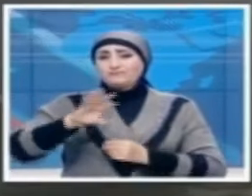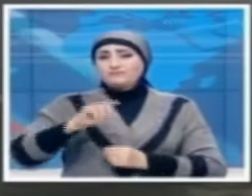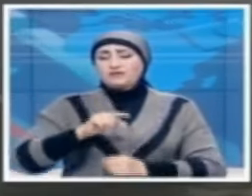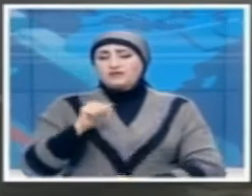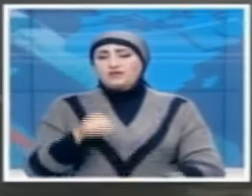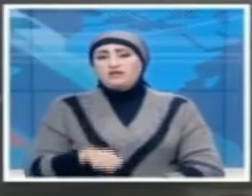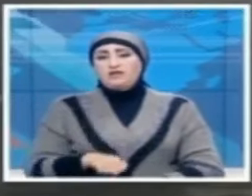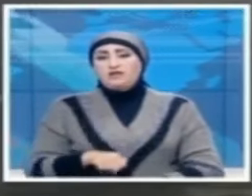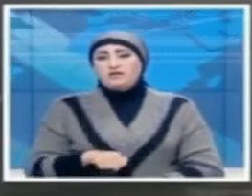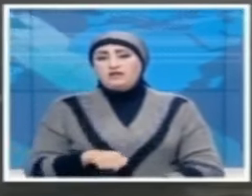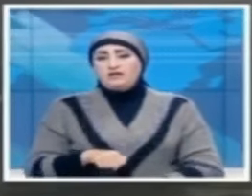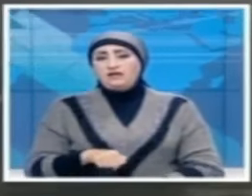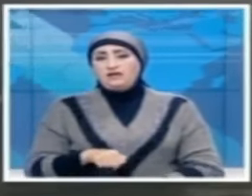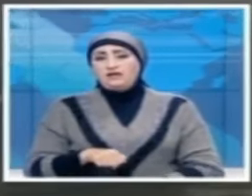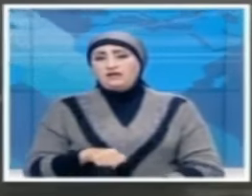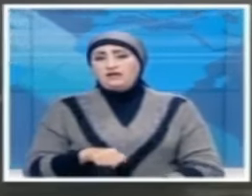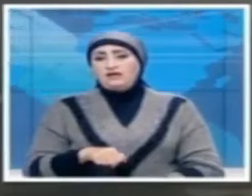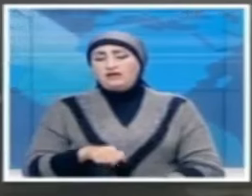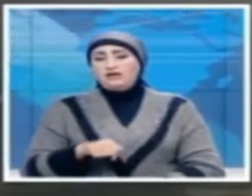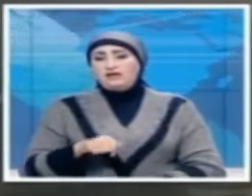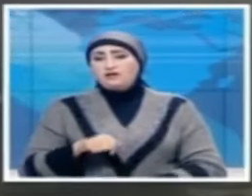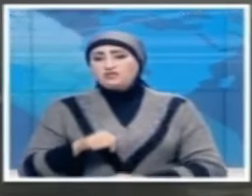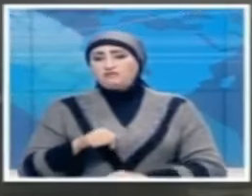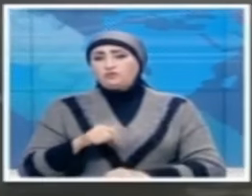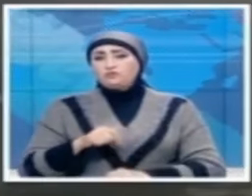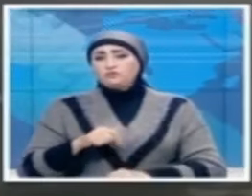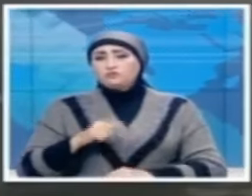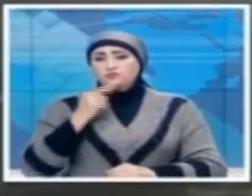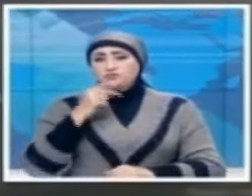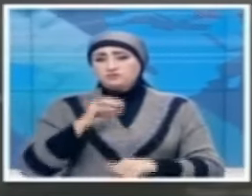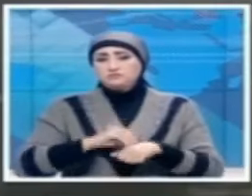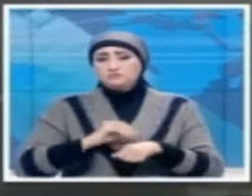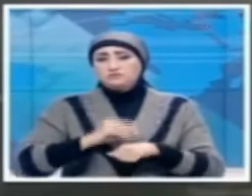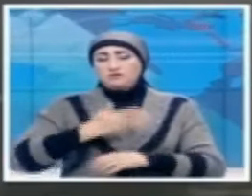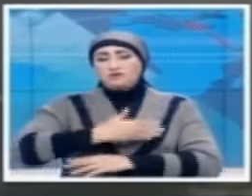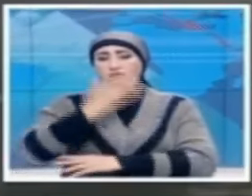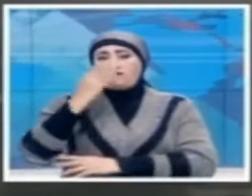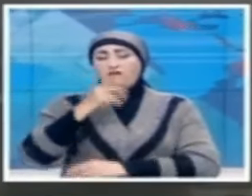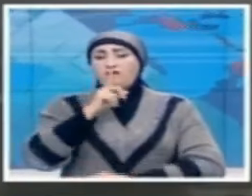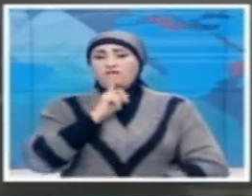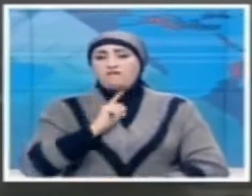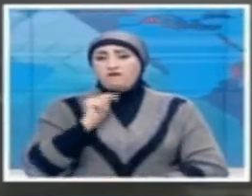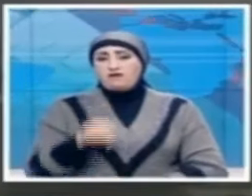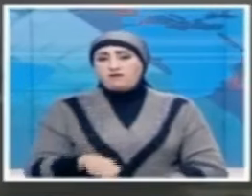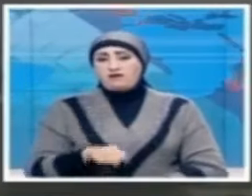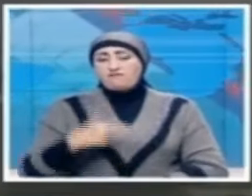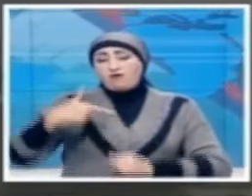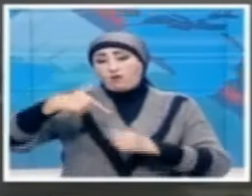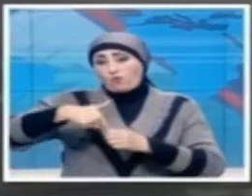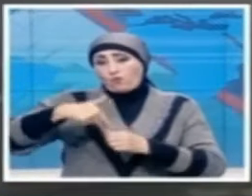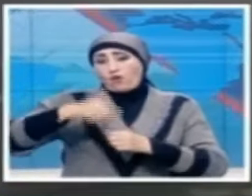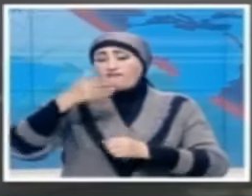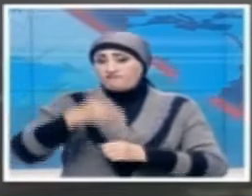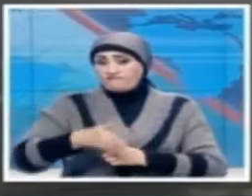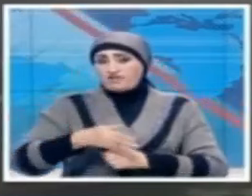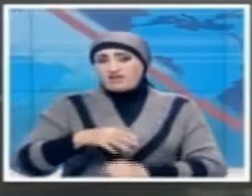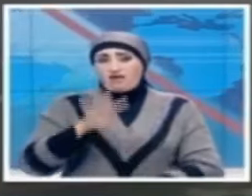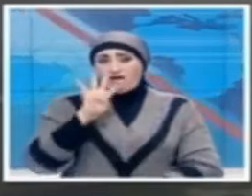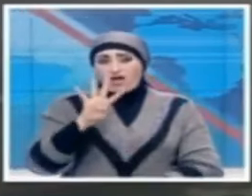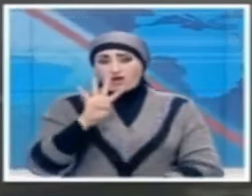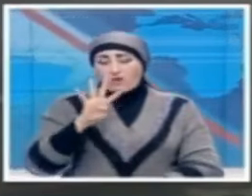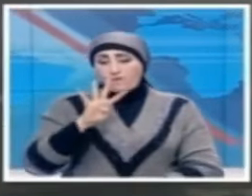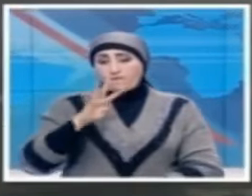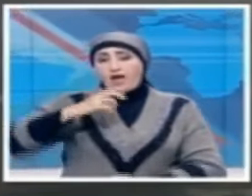ثم دخولها إلى قطاع غزة. اليوم دخل 6 شاحنات للوقود، منها 4